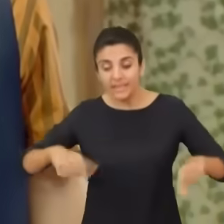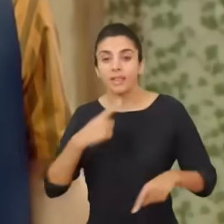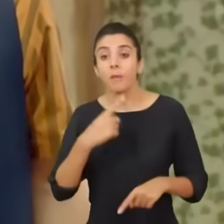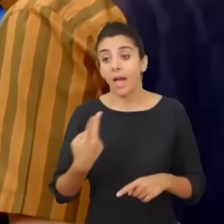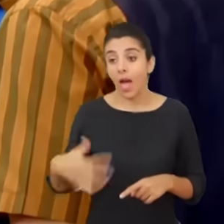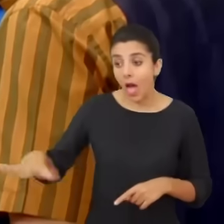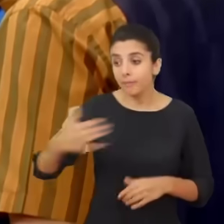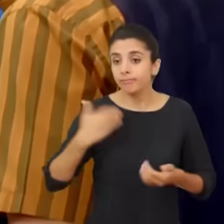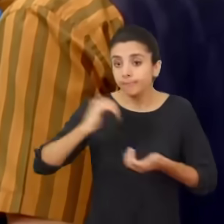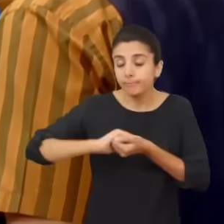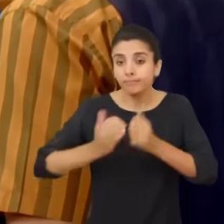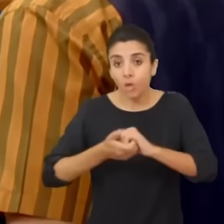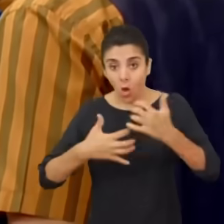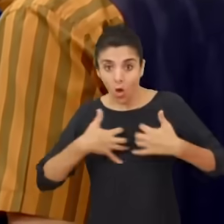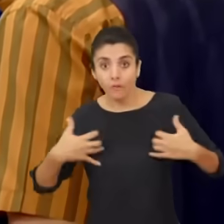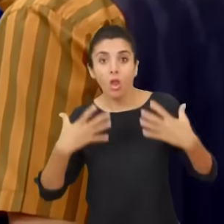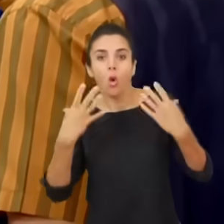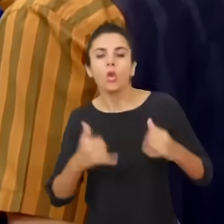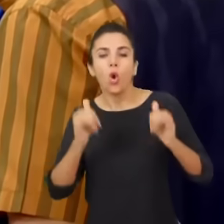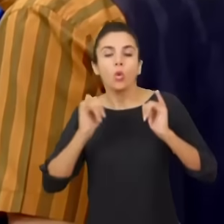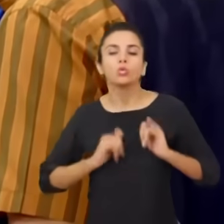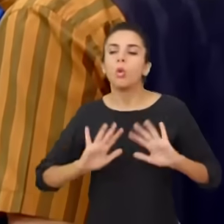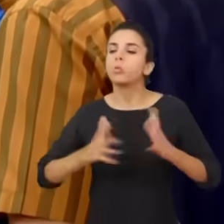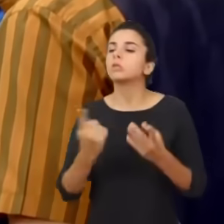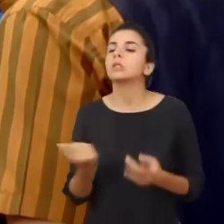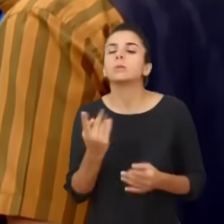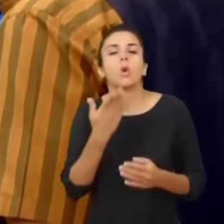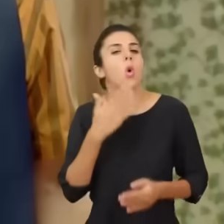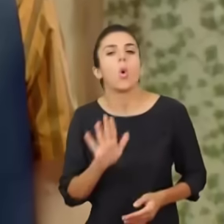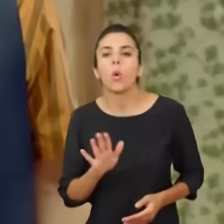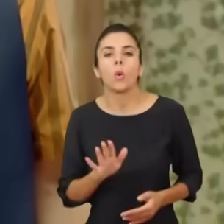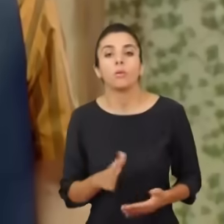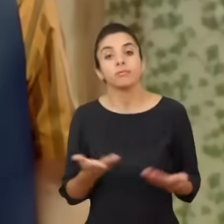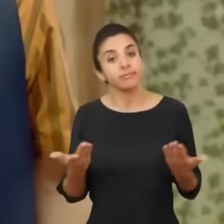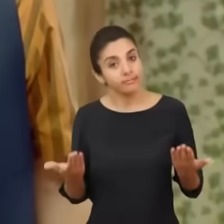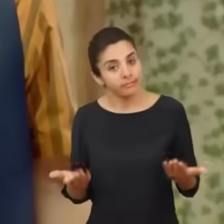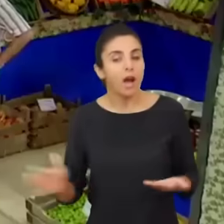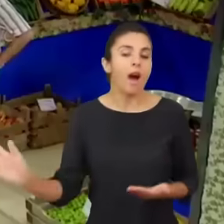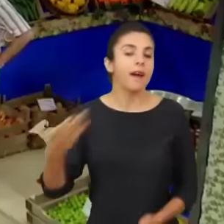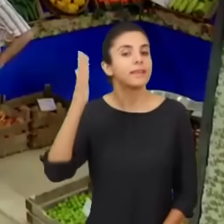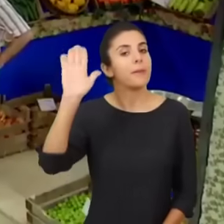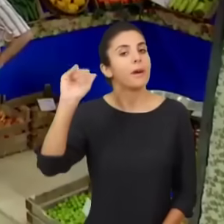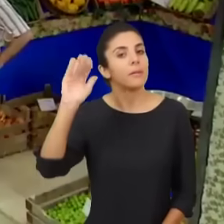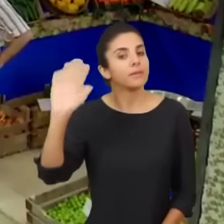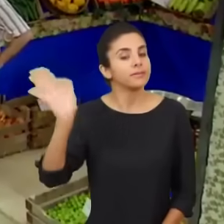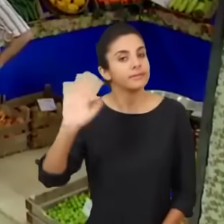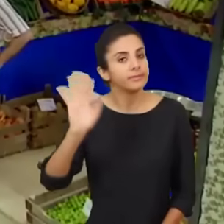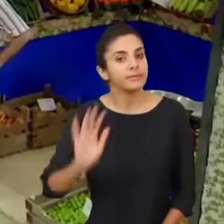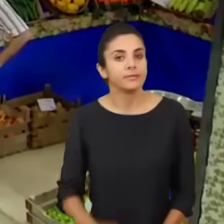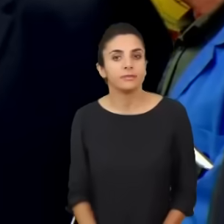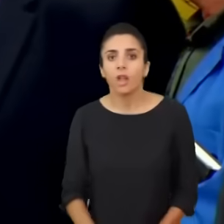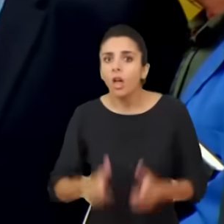birbirimize güvendikten sonra... Huzurumuzu kimse bozamaz ya. Hadi, hadi havas bulduk. Ben abi neydin